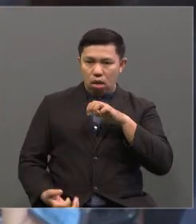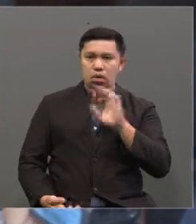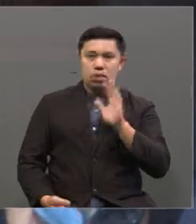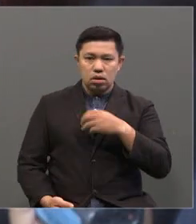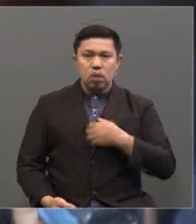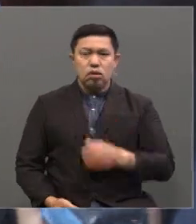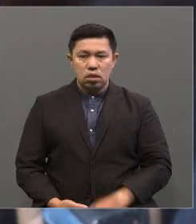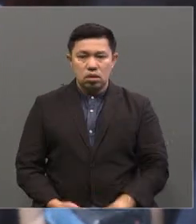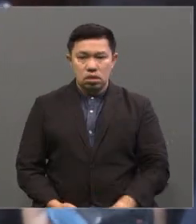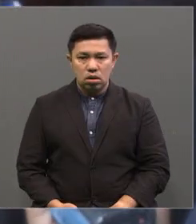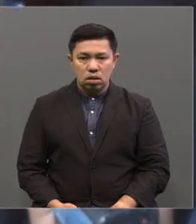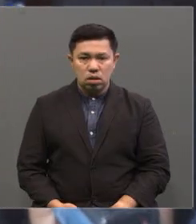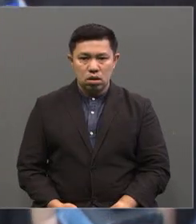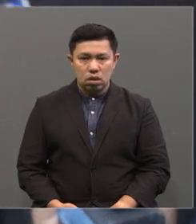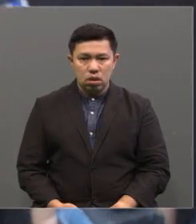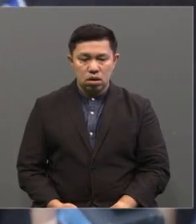อย่าบอกคนรับของ